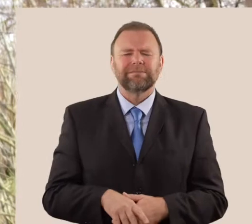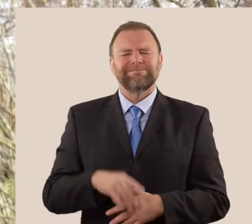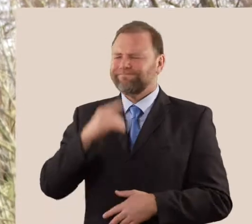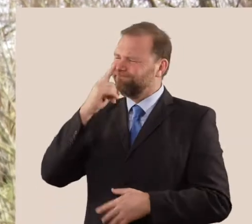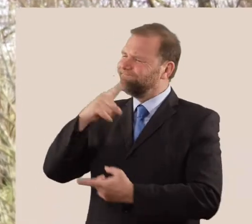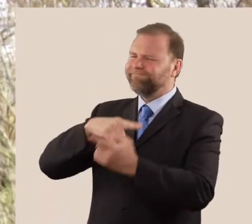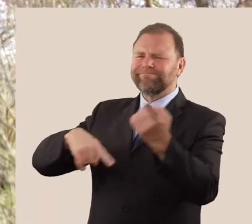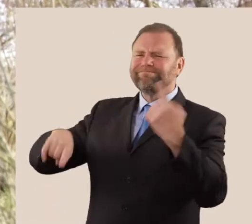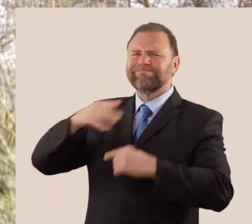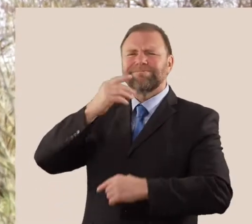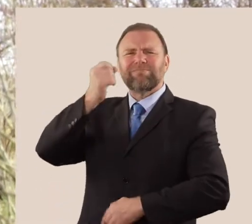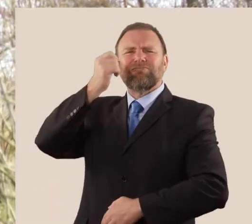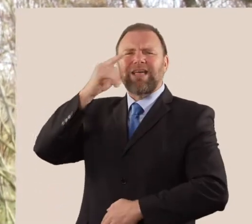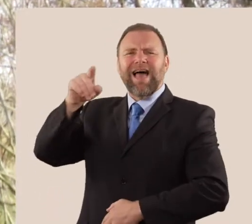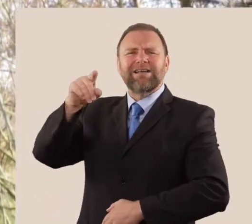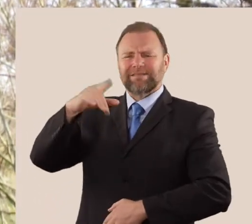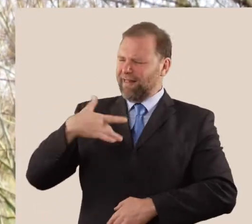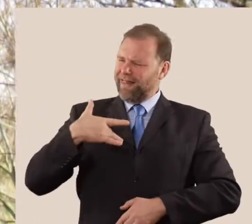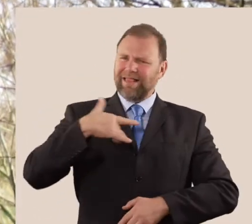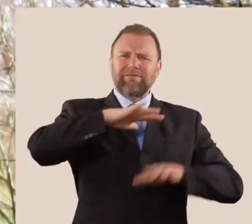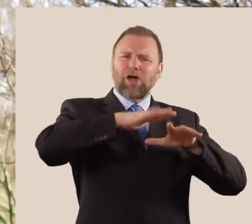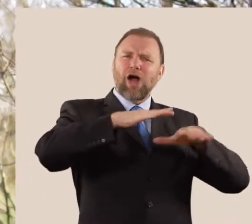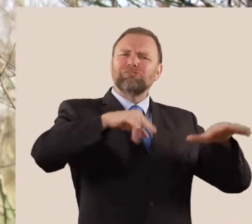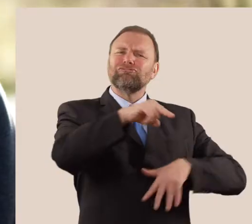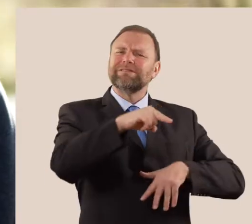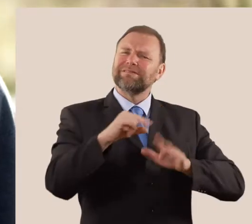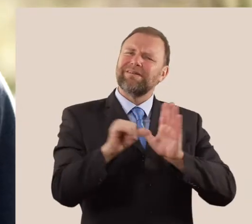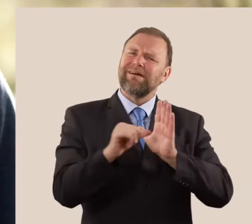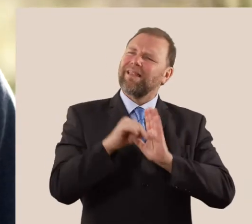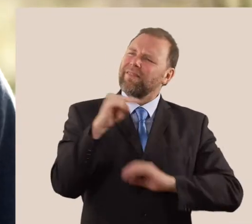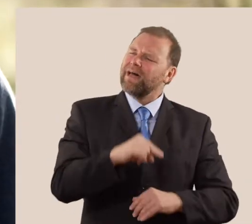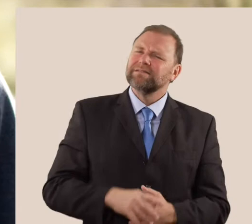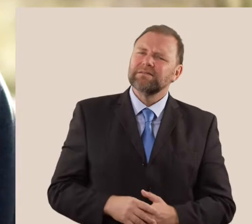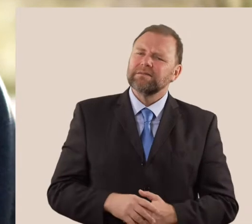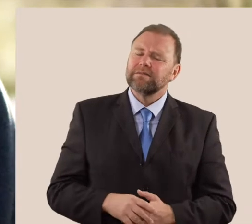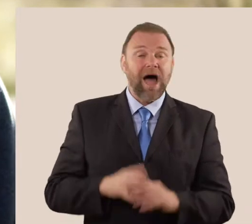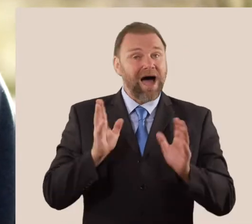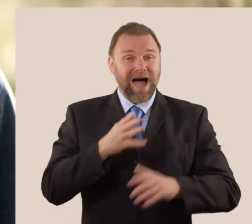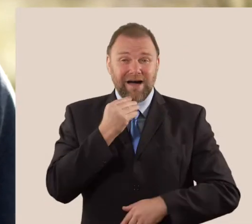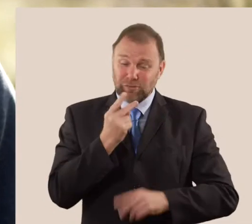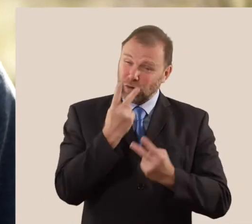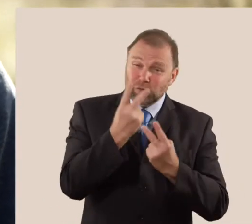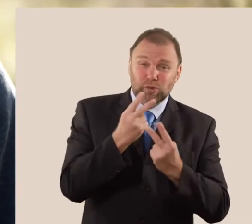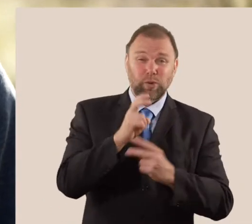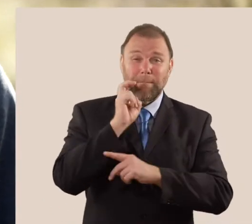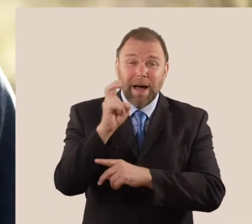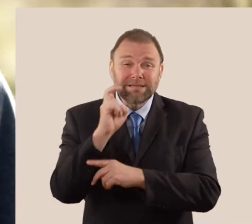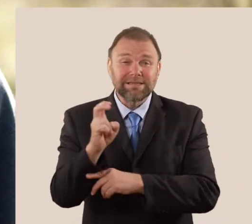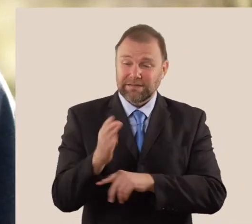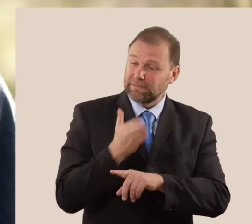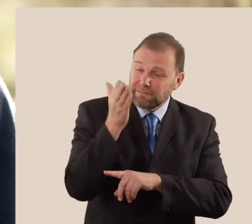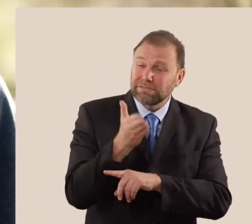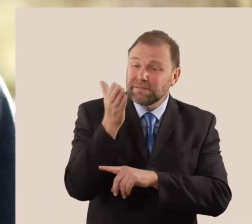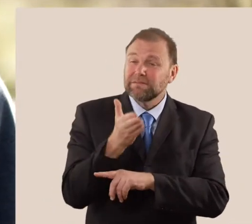Sa'n credu bod pobl yn deall sut mae fel yn byw yn gweldig. Mae rhaid i fi mynd ar 2 bws